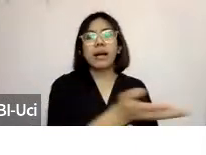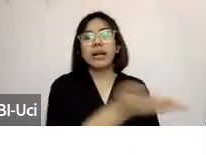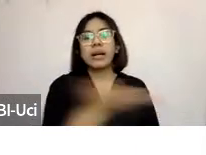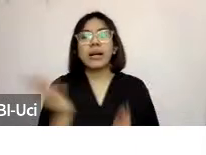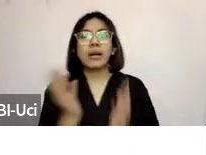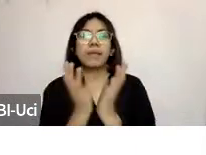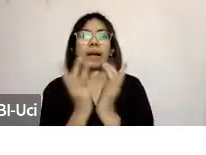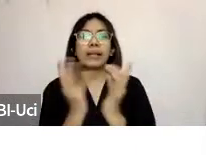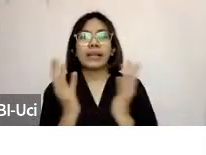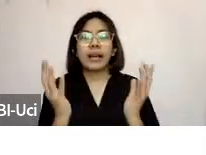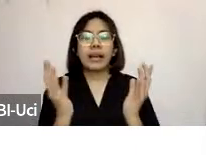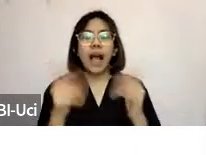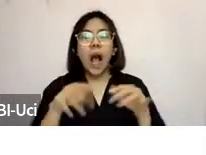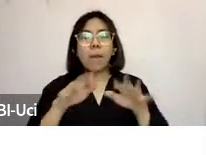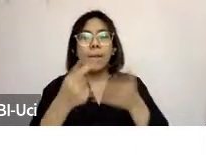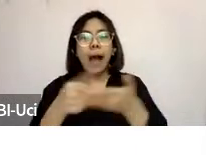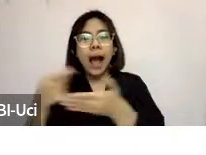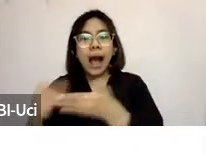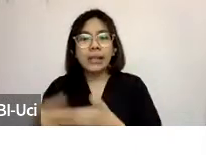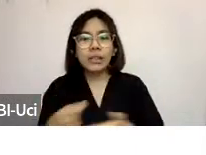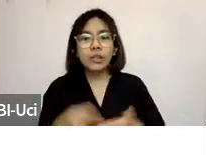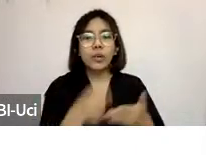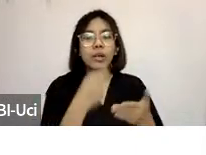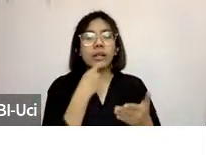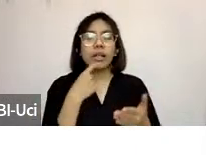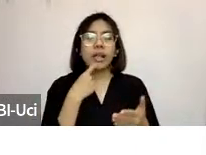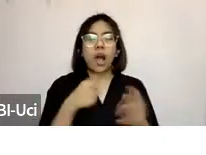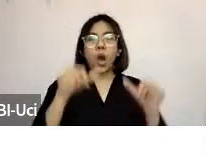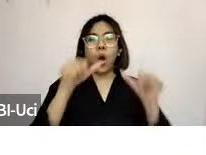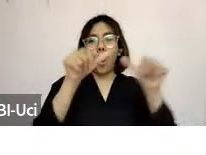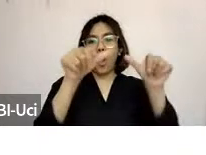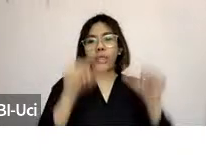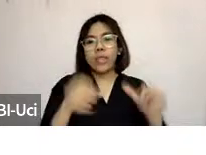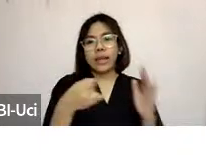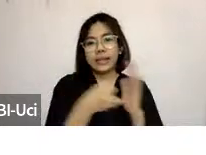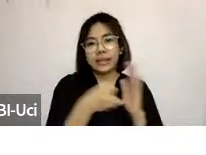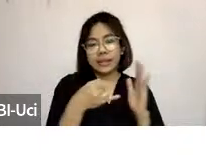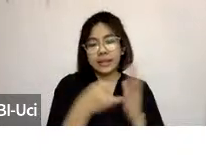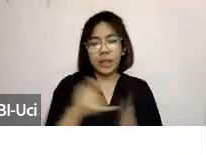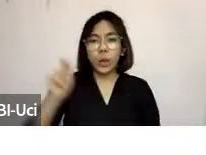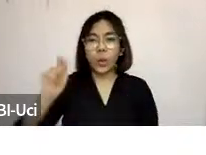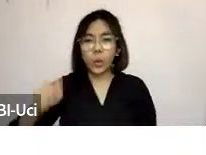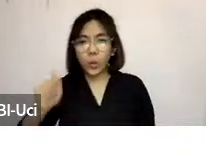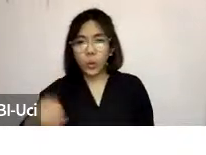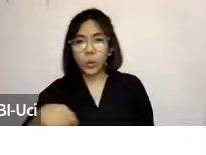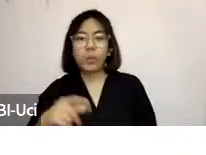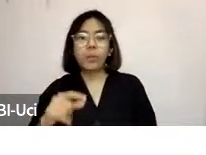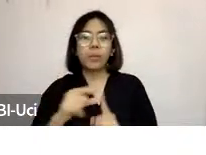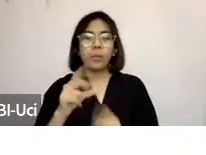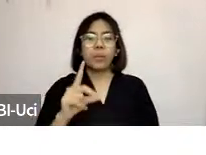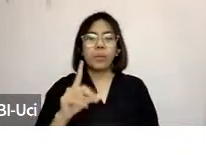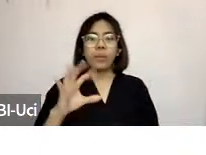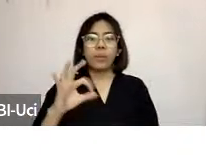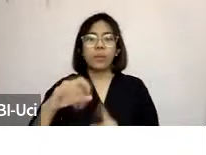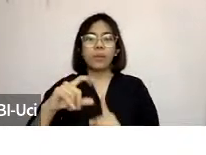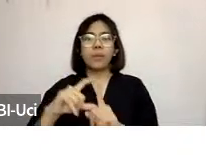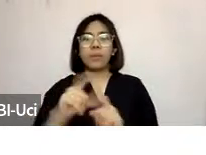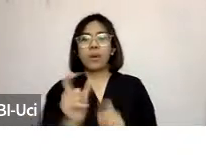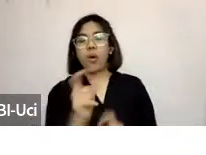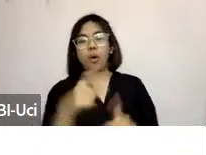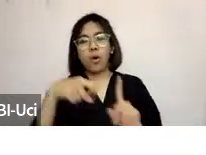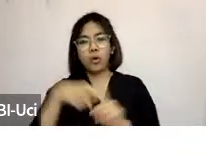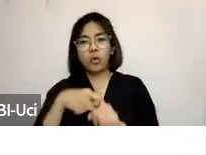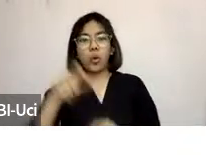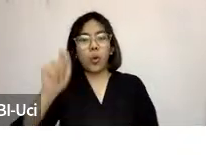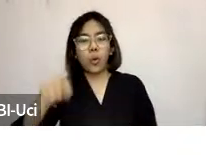konten substansi isi hukum produk hukum itu sangat penting untuk dipahami tapi